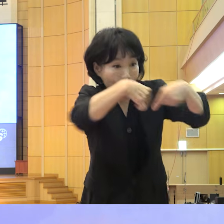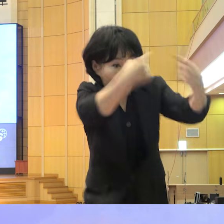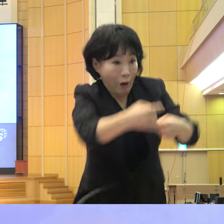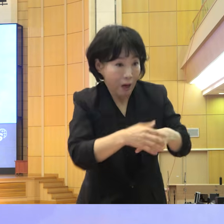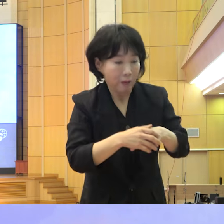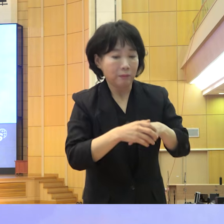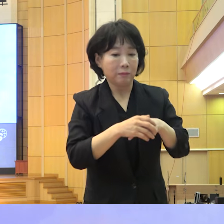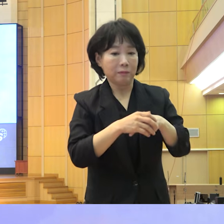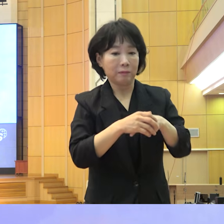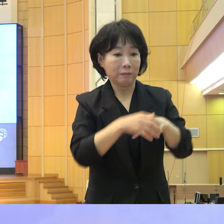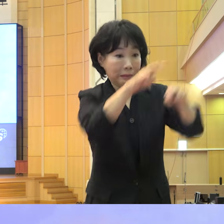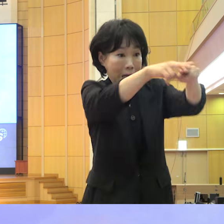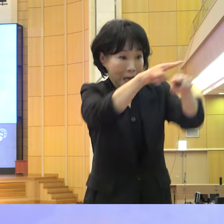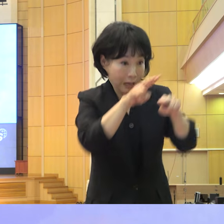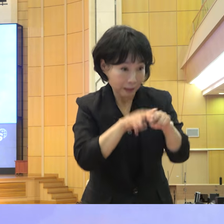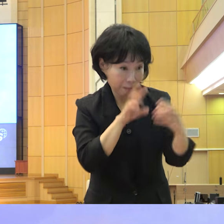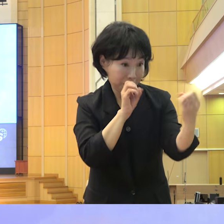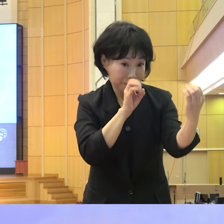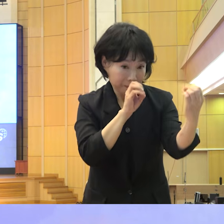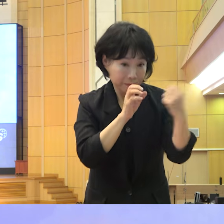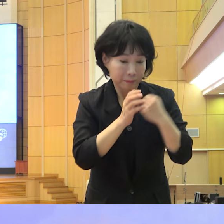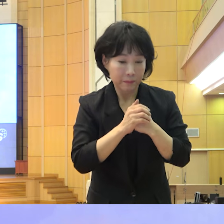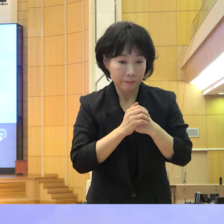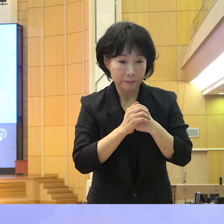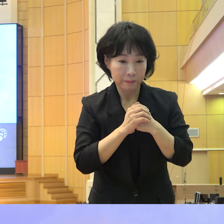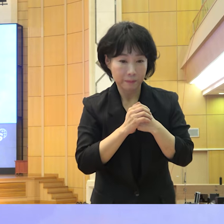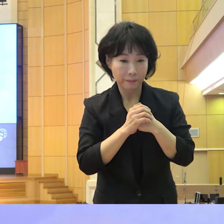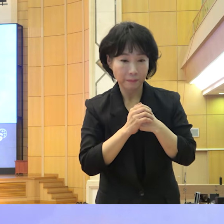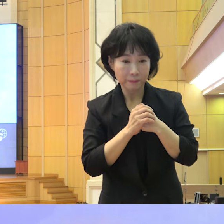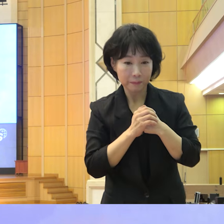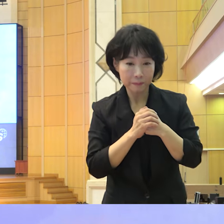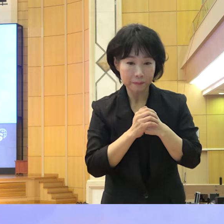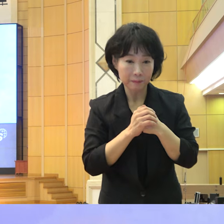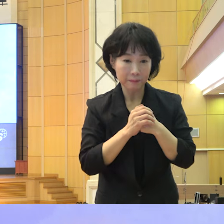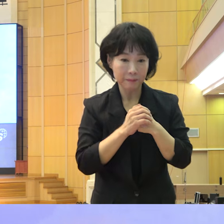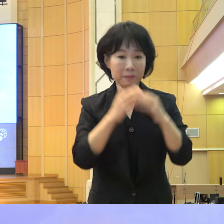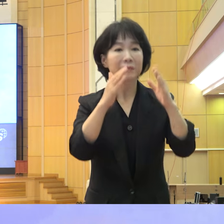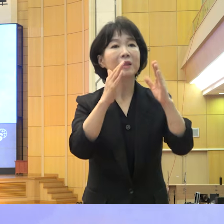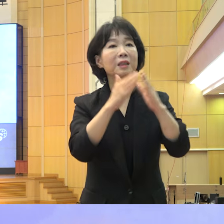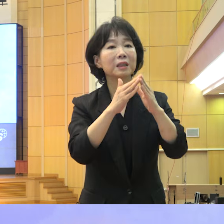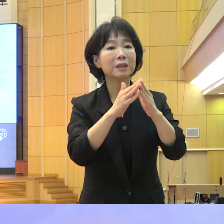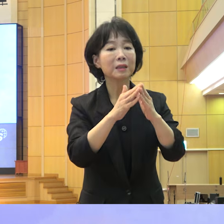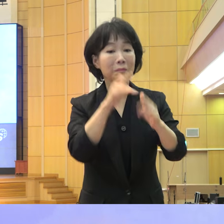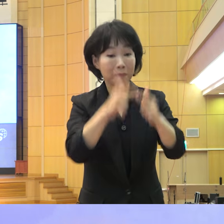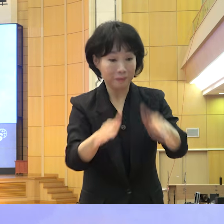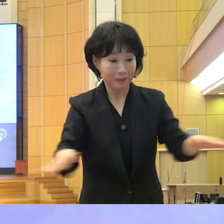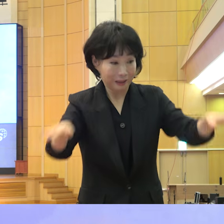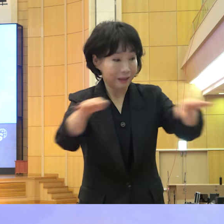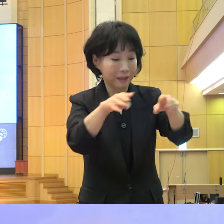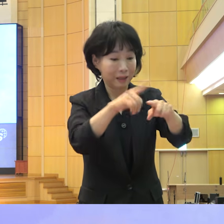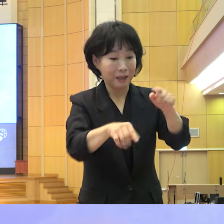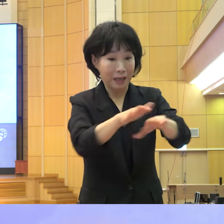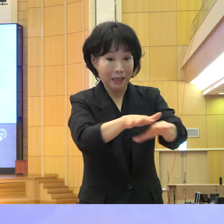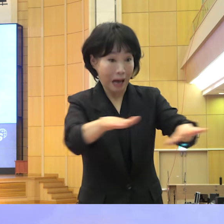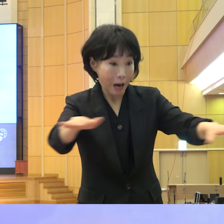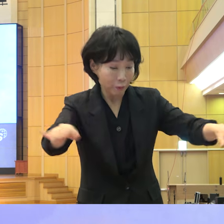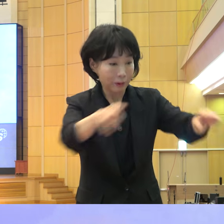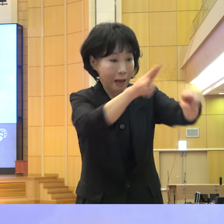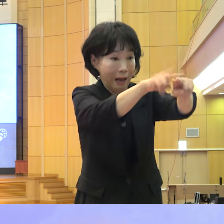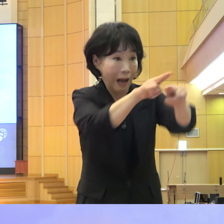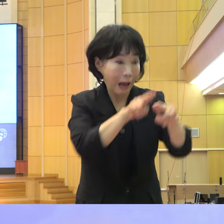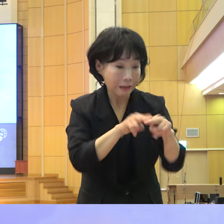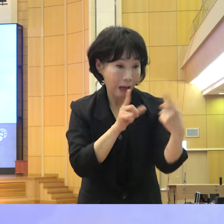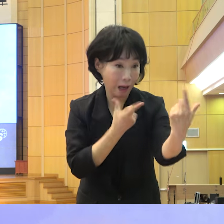그 들어가서 딱 이제 그 마루 올라가는 그 신발번은 거기에 딱 앉아가지고